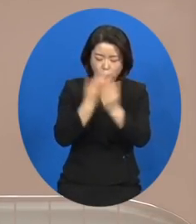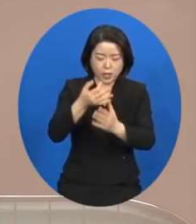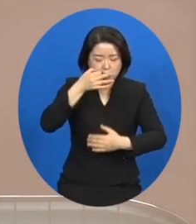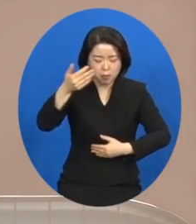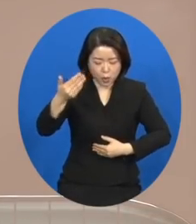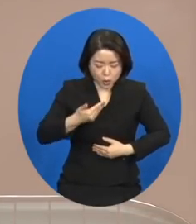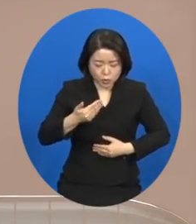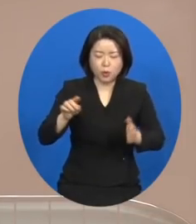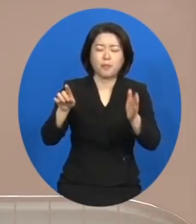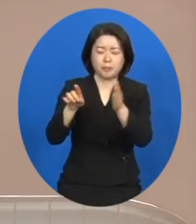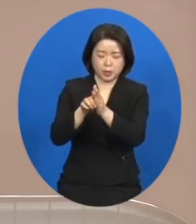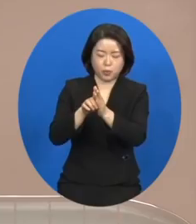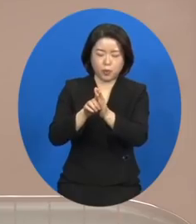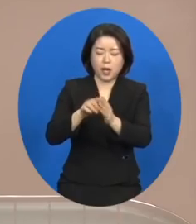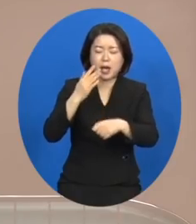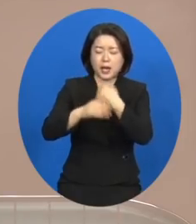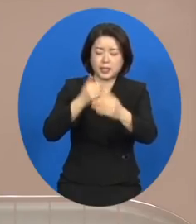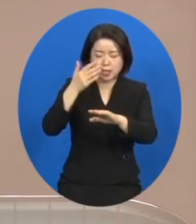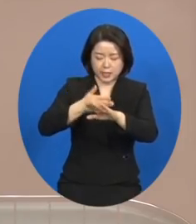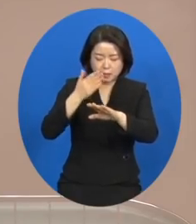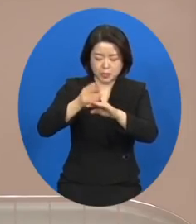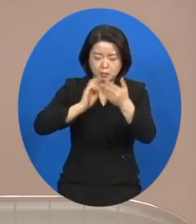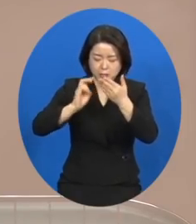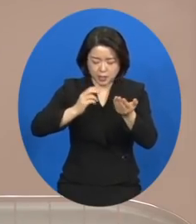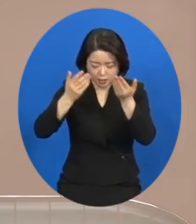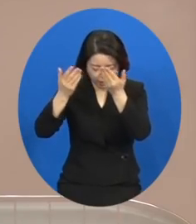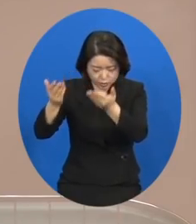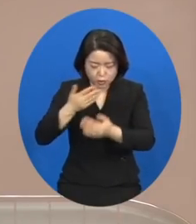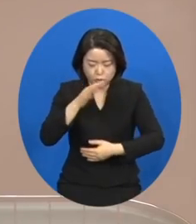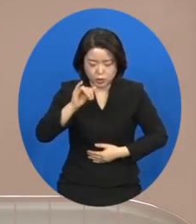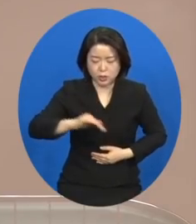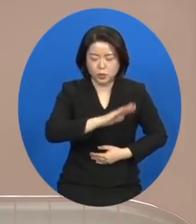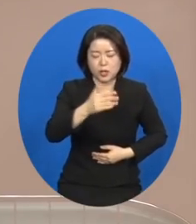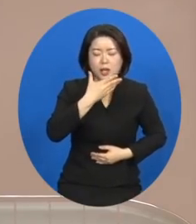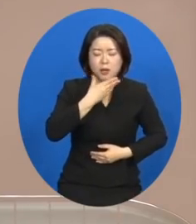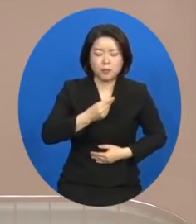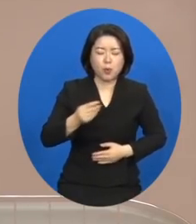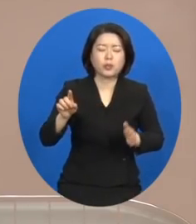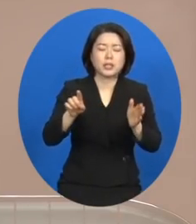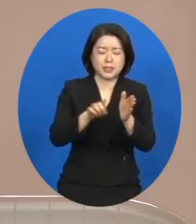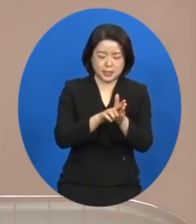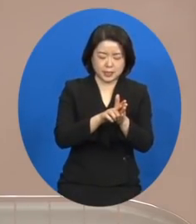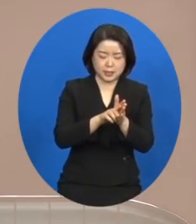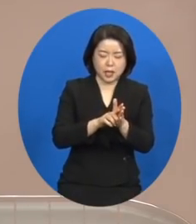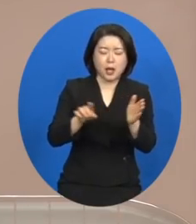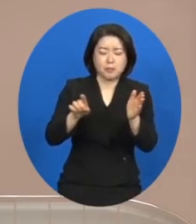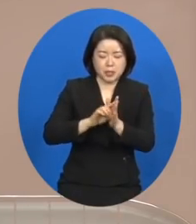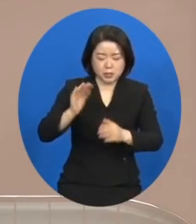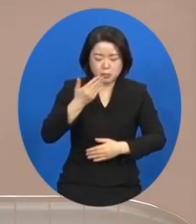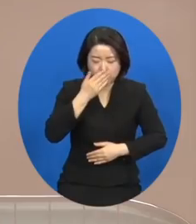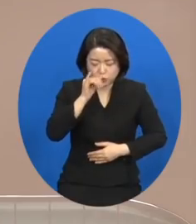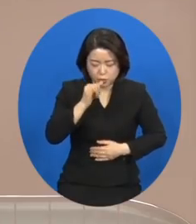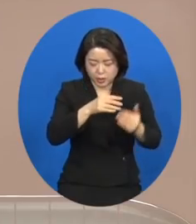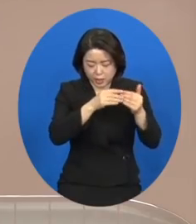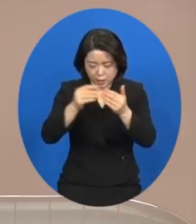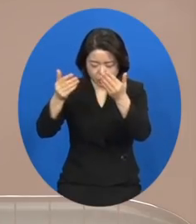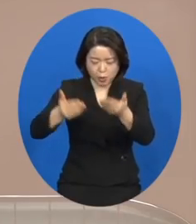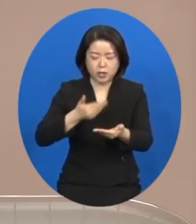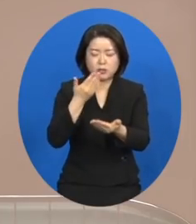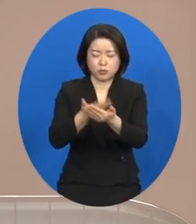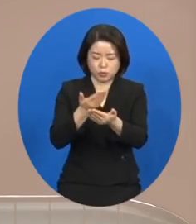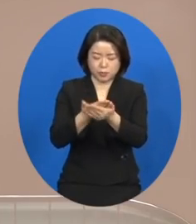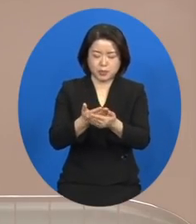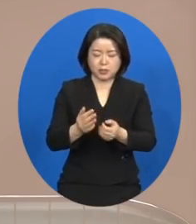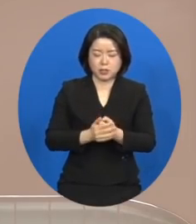믿고 하나님께 감사하며 찬양해 나갈 수 있는 우리의 복된 신앙과 우리의 믿음이 되어질 수 있도록 인도하여